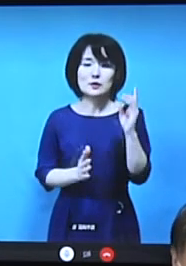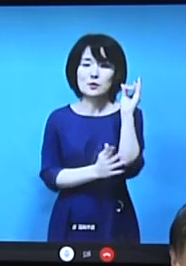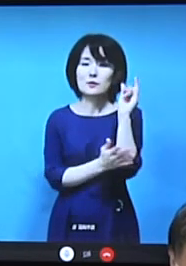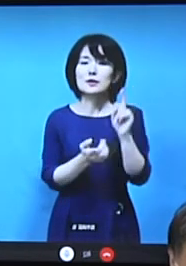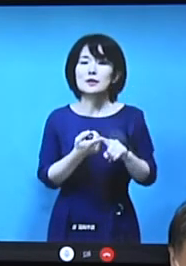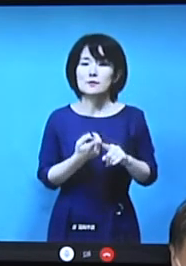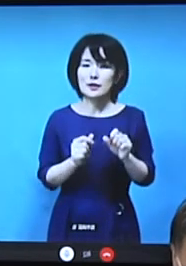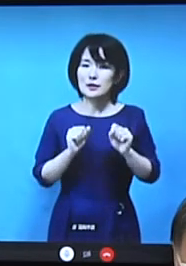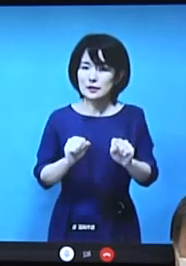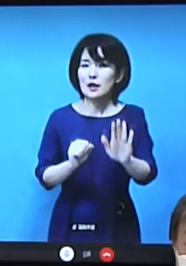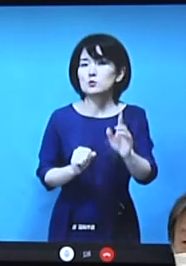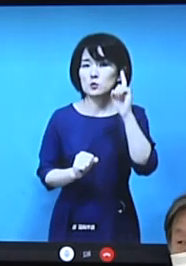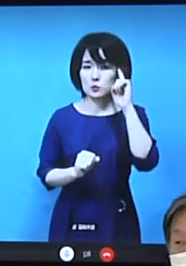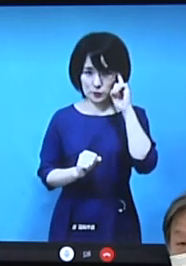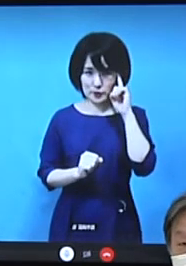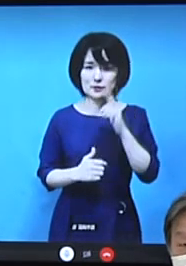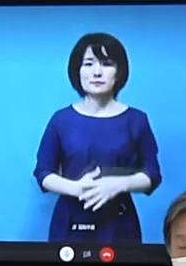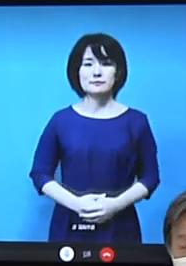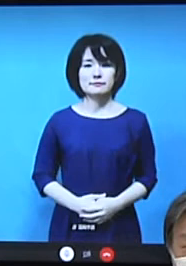ありがとうございます。